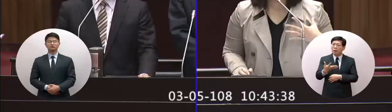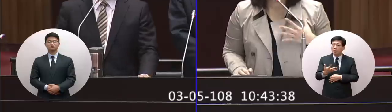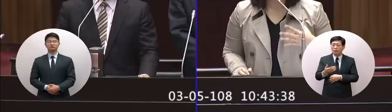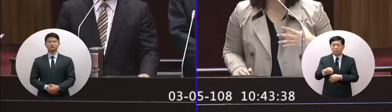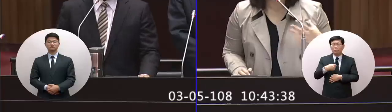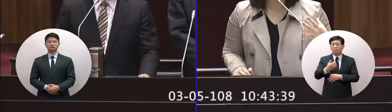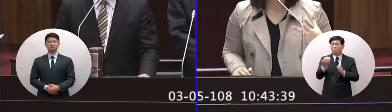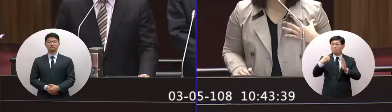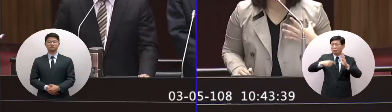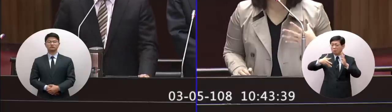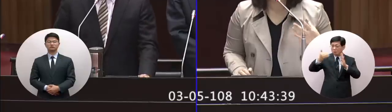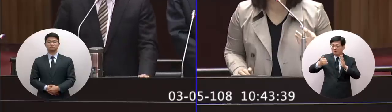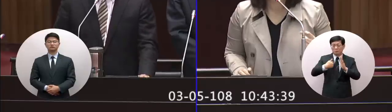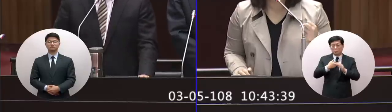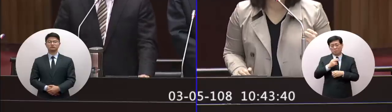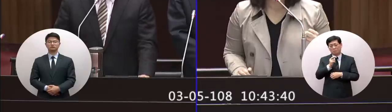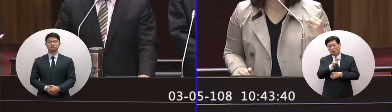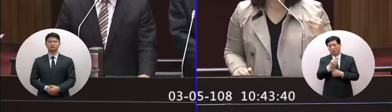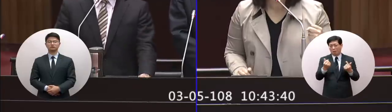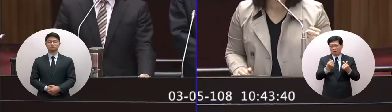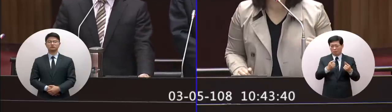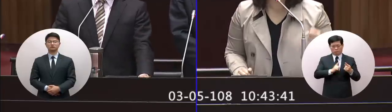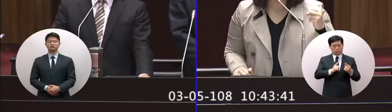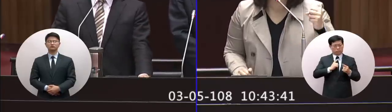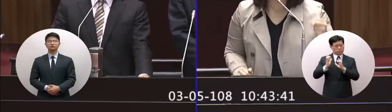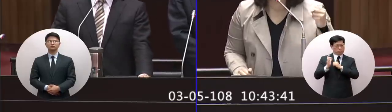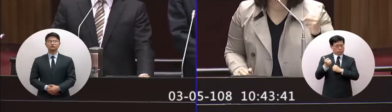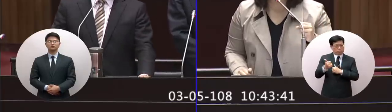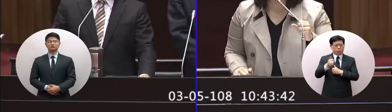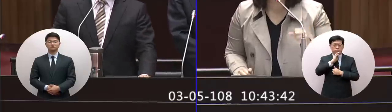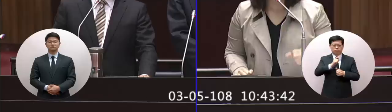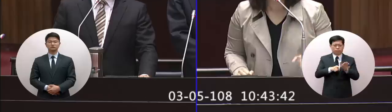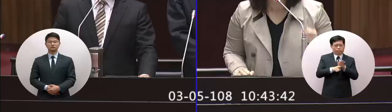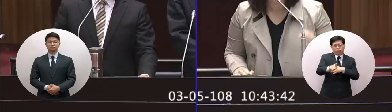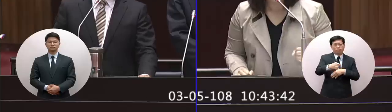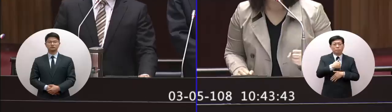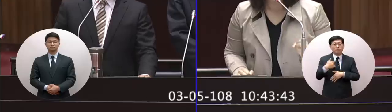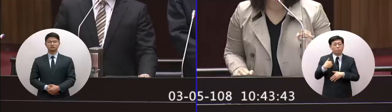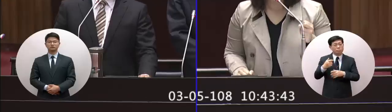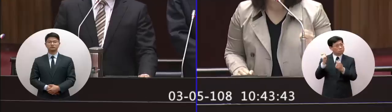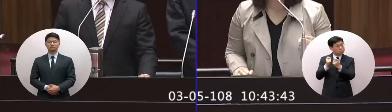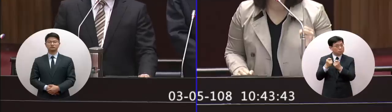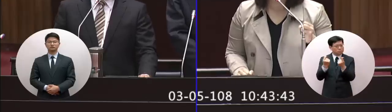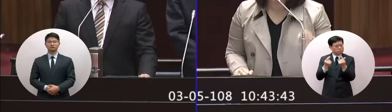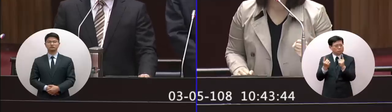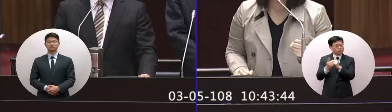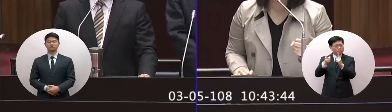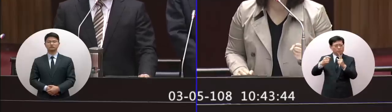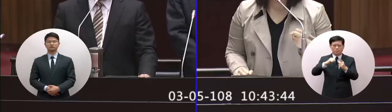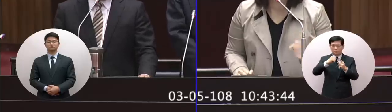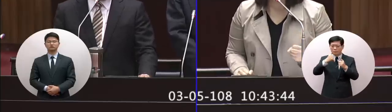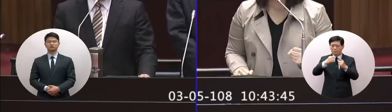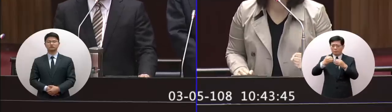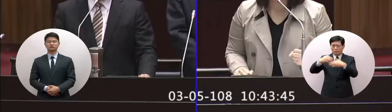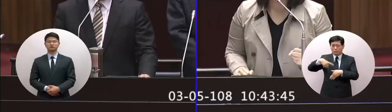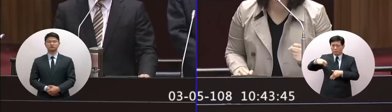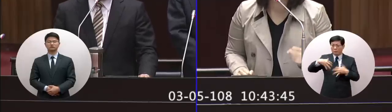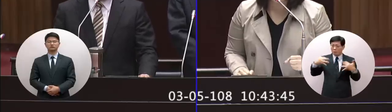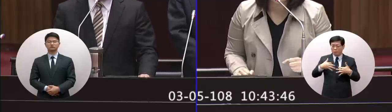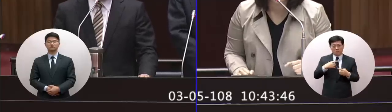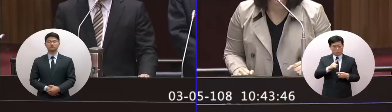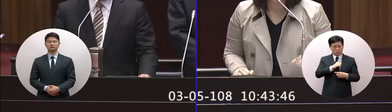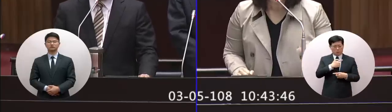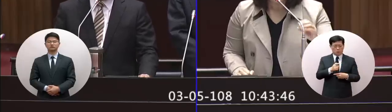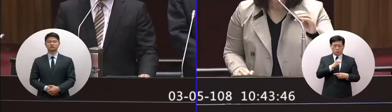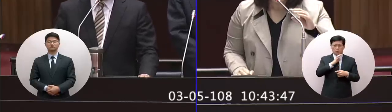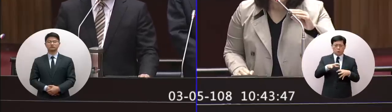之前院长给我们的感受就是是一个很有担当、一直冲冲冲的院长，可是最近对于面对这个两岸问题，好像开始战战